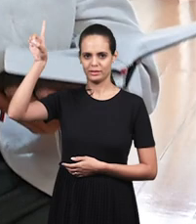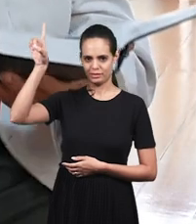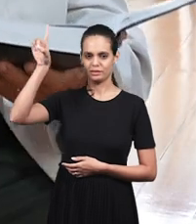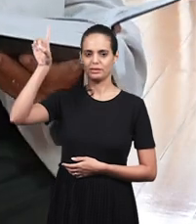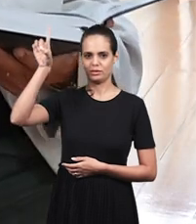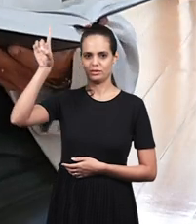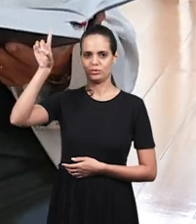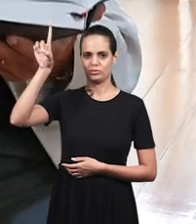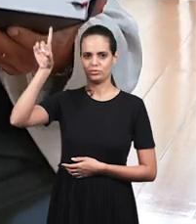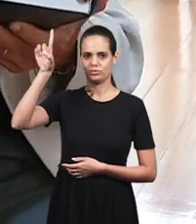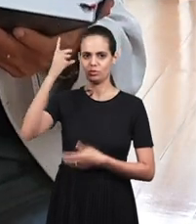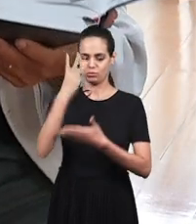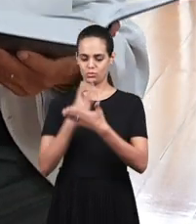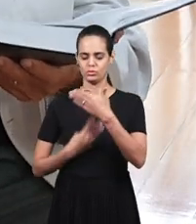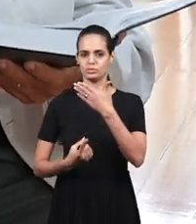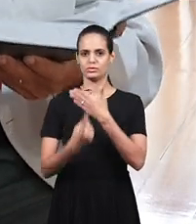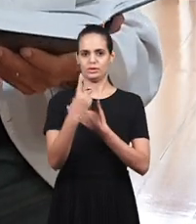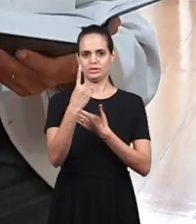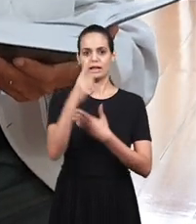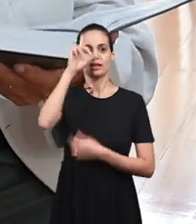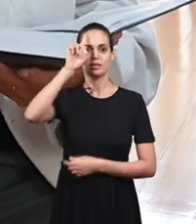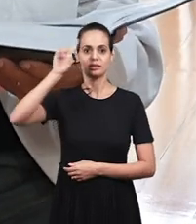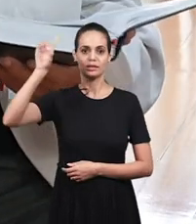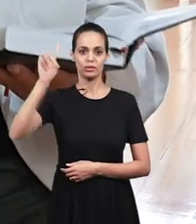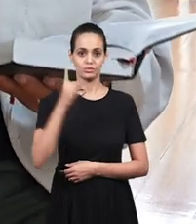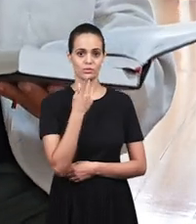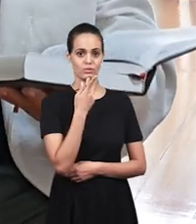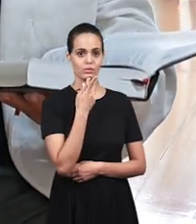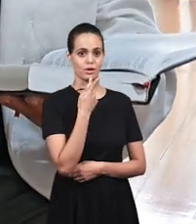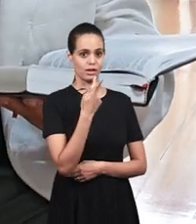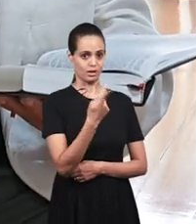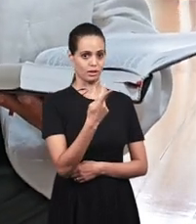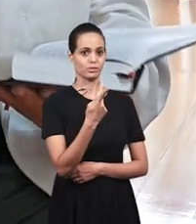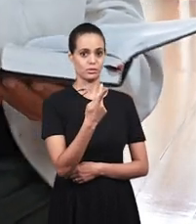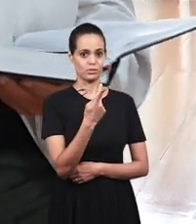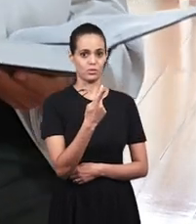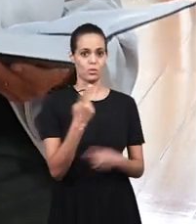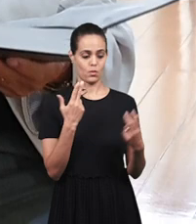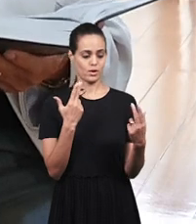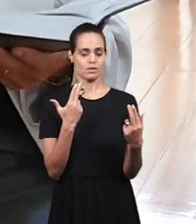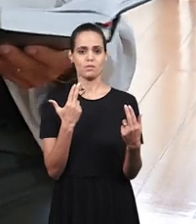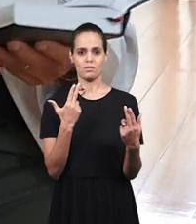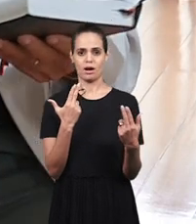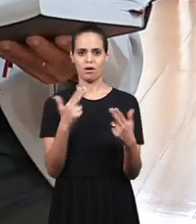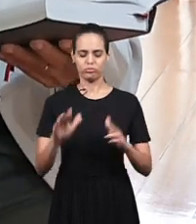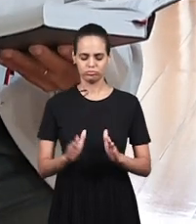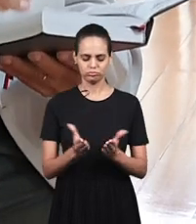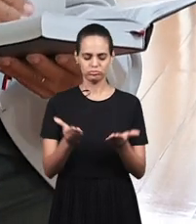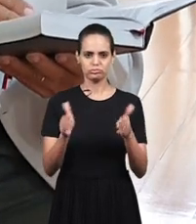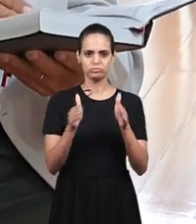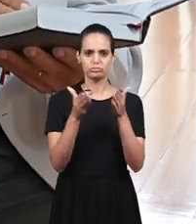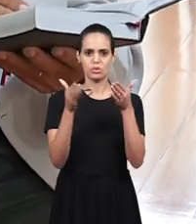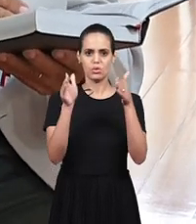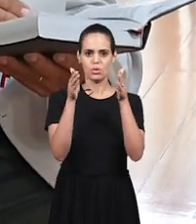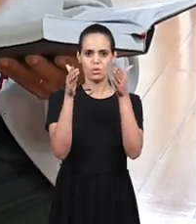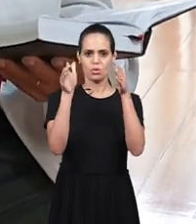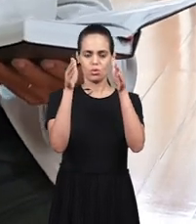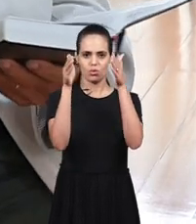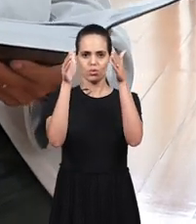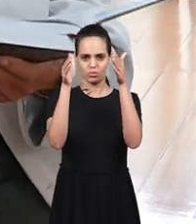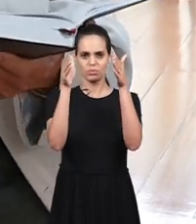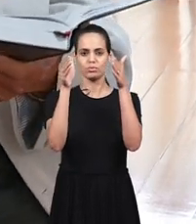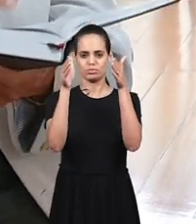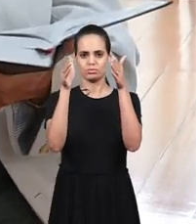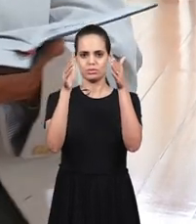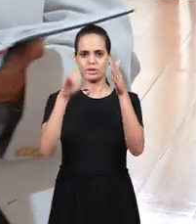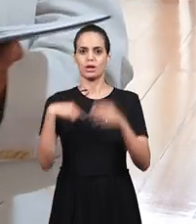Текст Слова Божьего говорит, сотворим человека по образу нашему, по подобию нашему